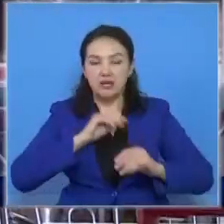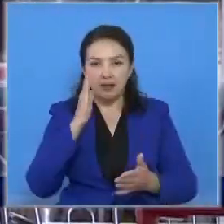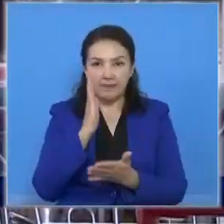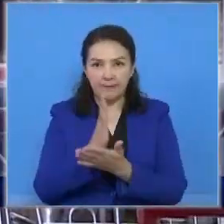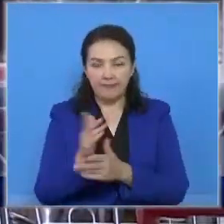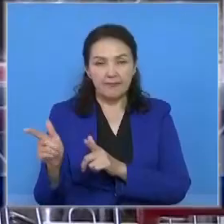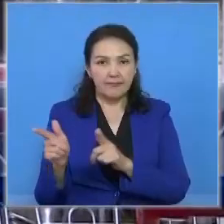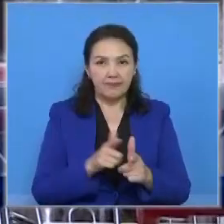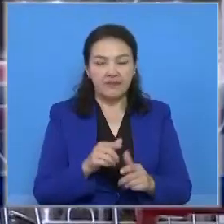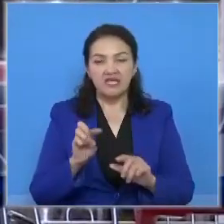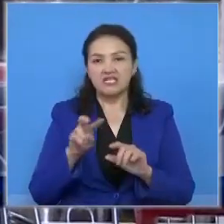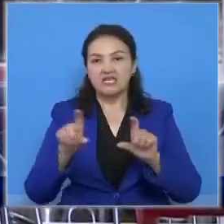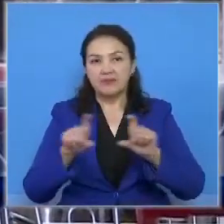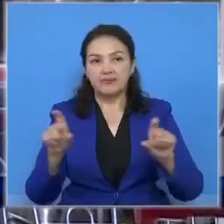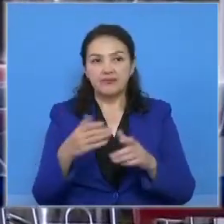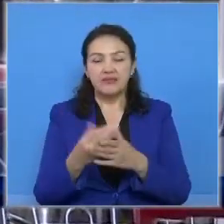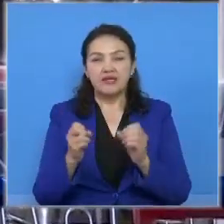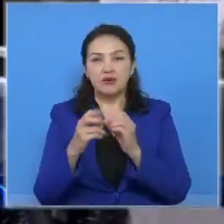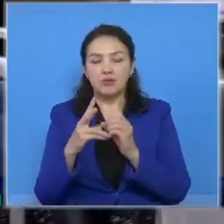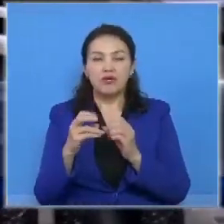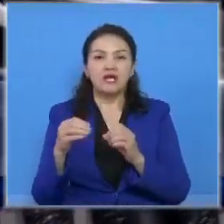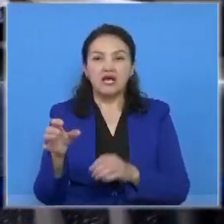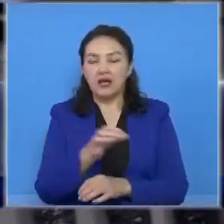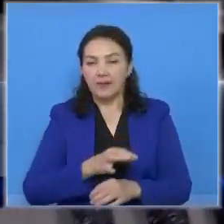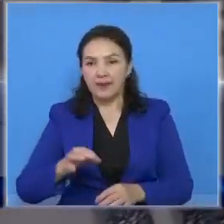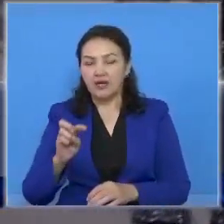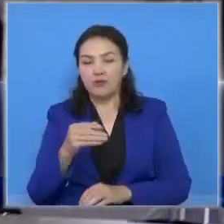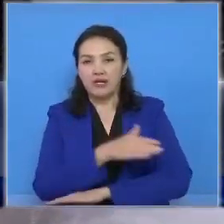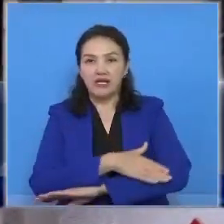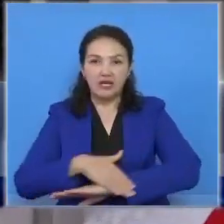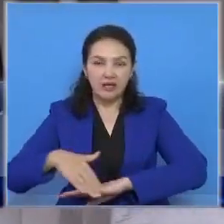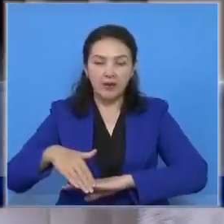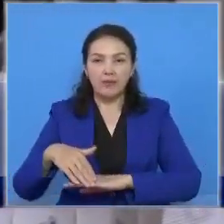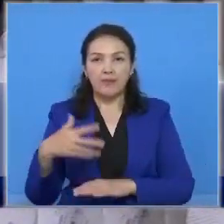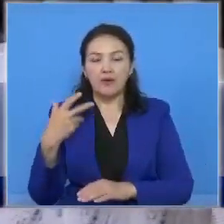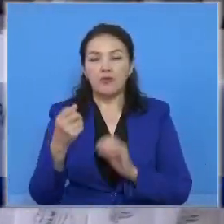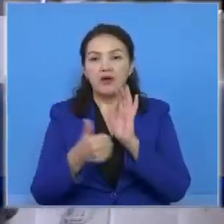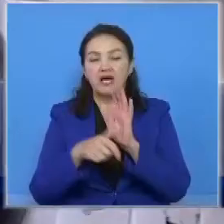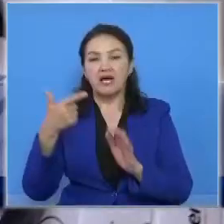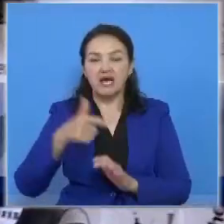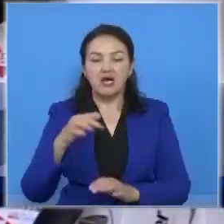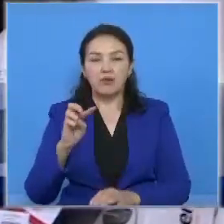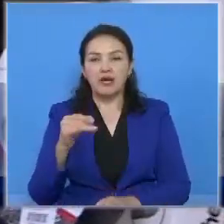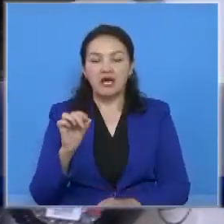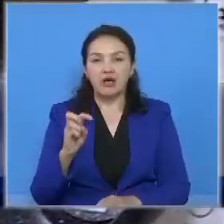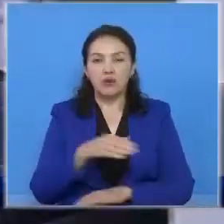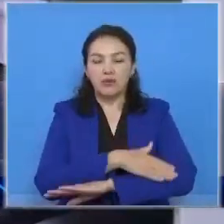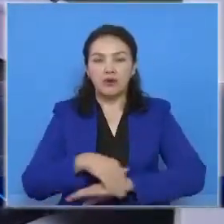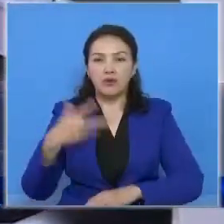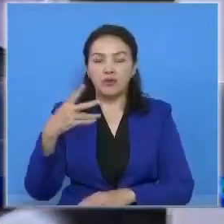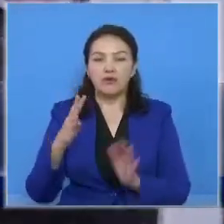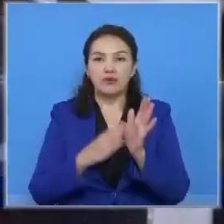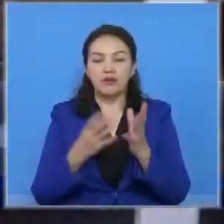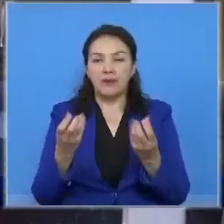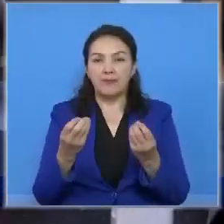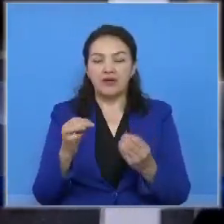көрсетуге әзір. Зета дүкендер желісі 12-ші шағын аудандағы Мәншүк Мәметова көшесі 16-ғы, Ғазиза Жұбанова көшесі 39